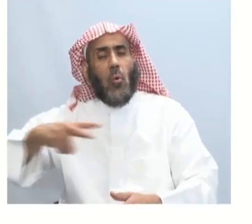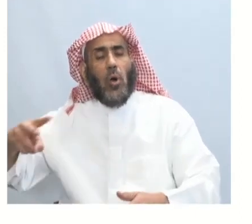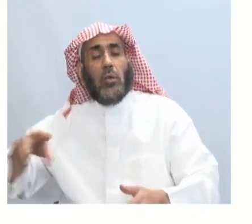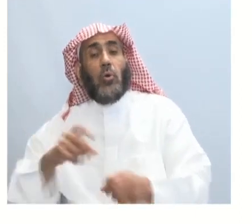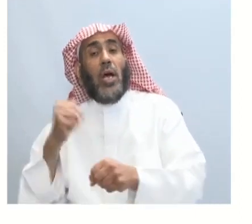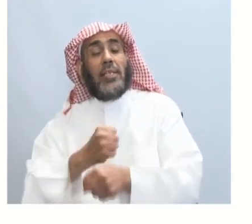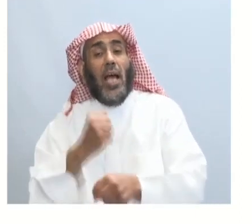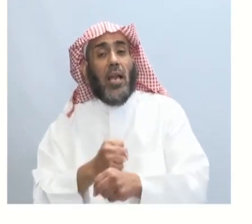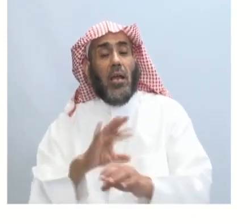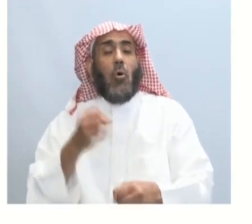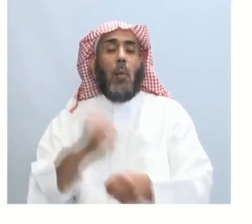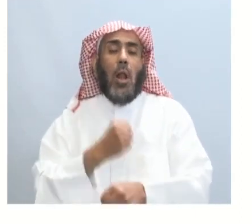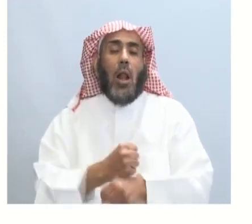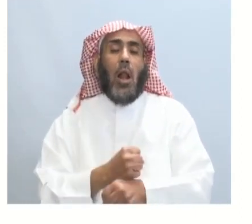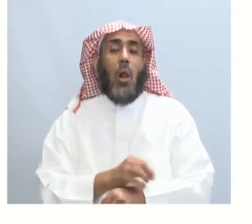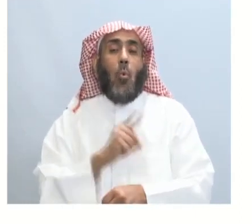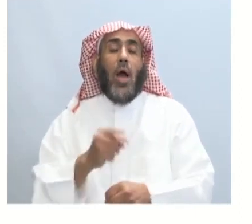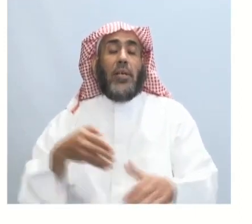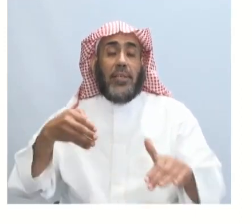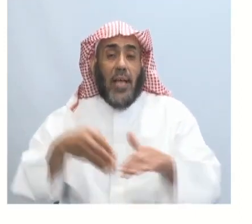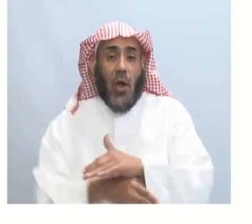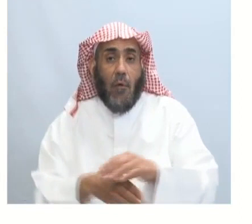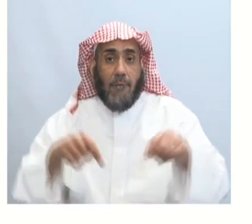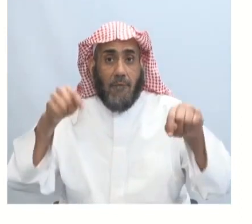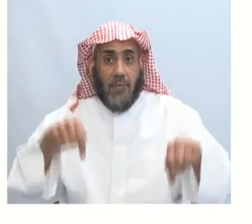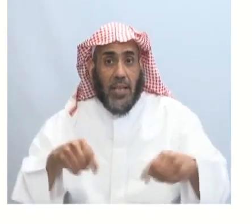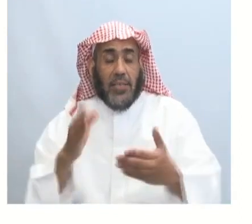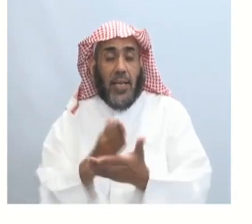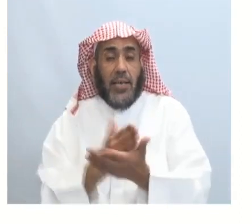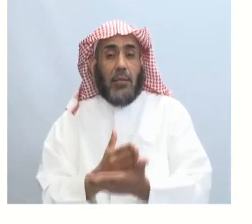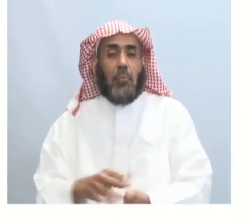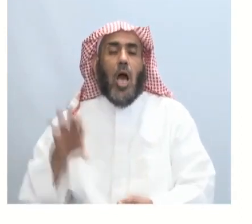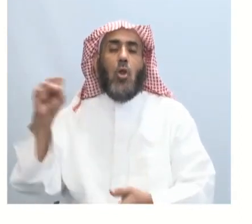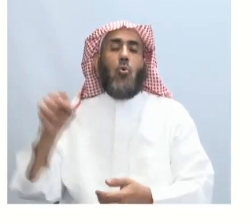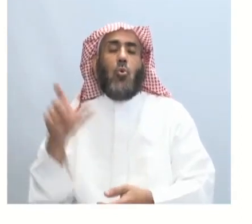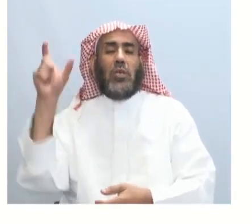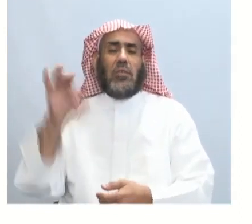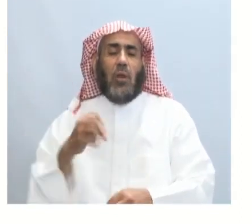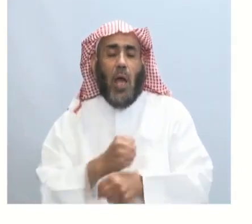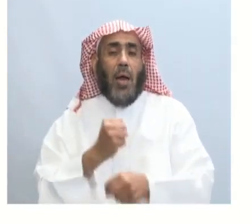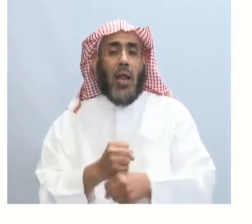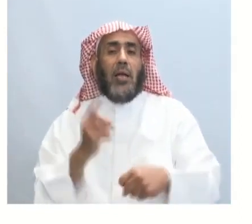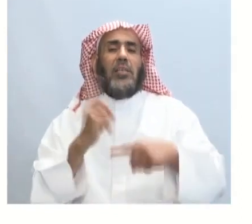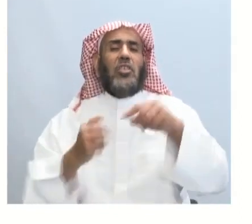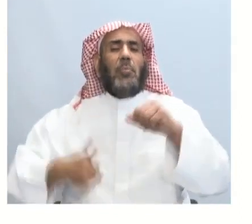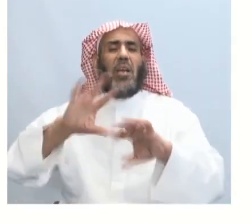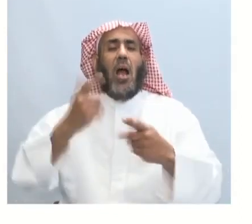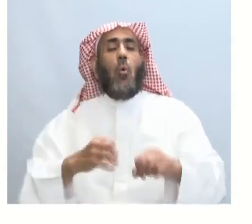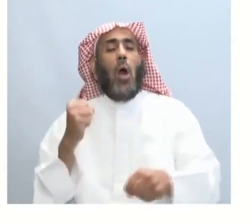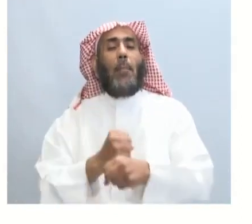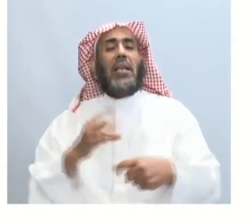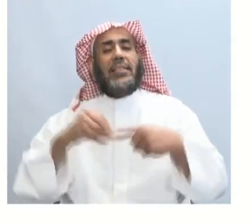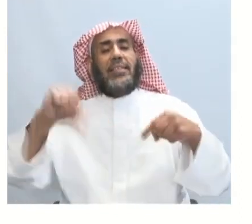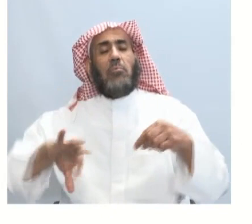اداء معينا او عملا وهذا داخل في جانب الحقوق الشخصيه سواء كان عملا ايجابيا ام سلبيا وذكرنا